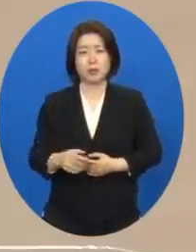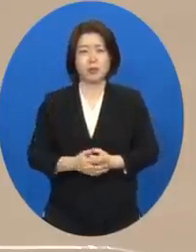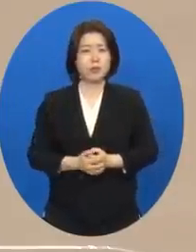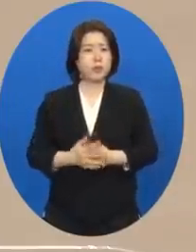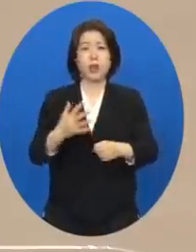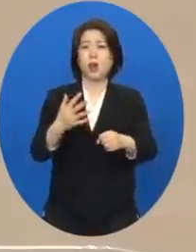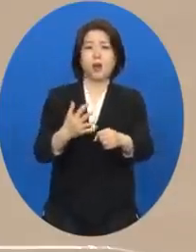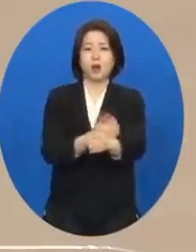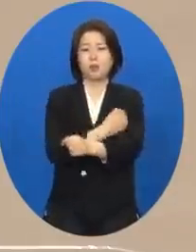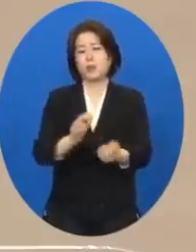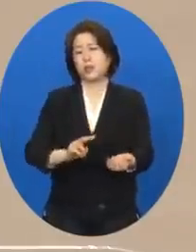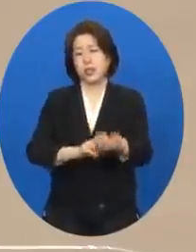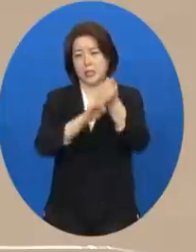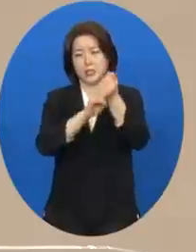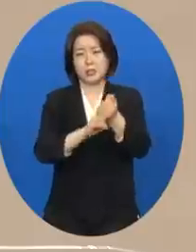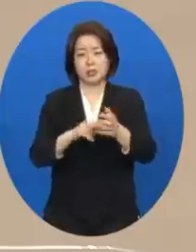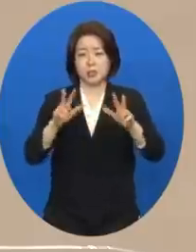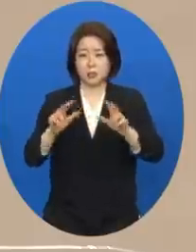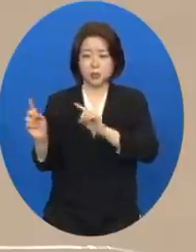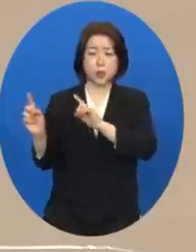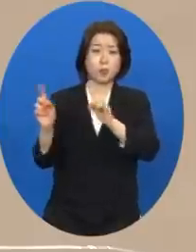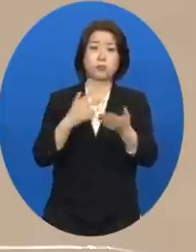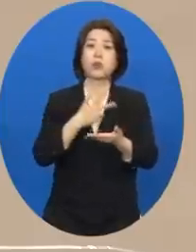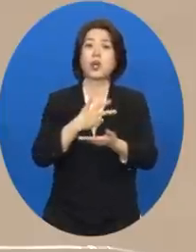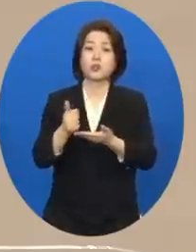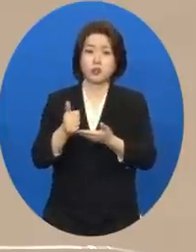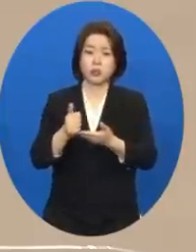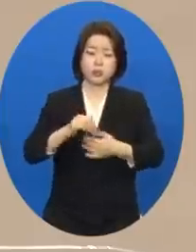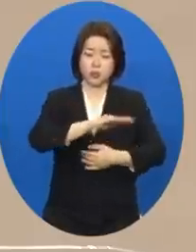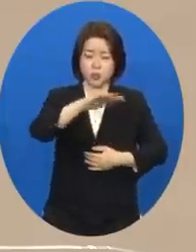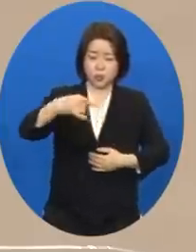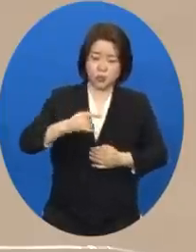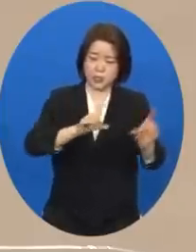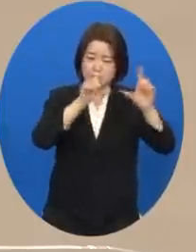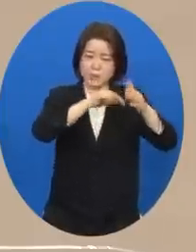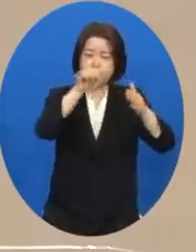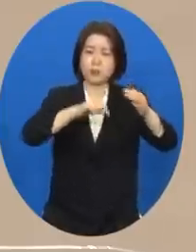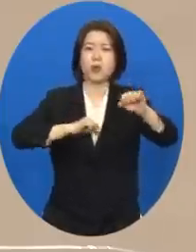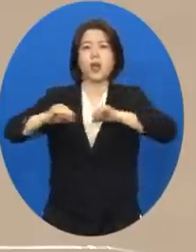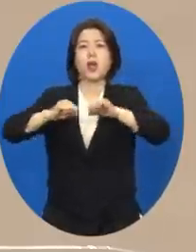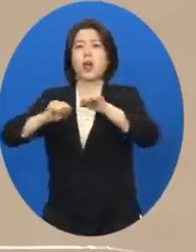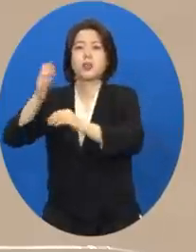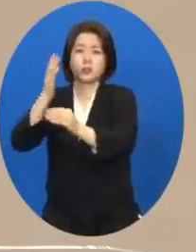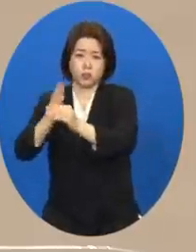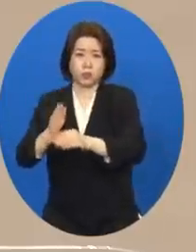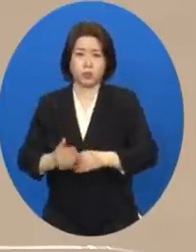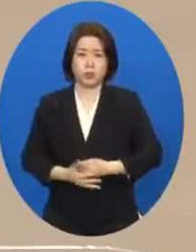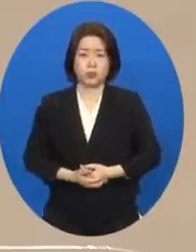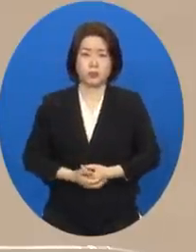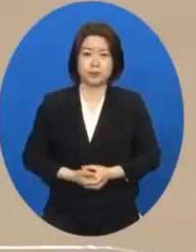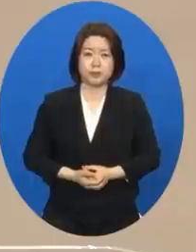엄청난 기적을 지금도 부활의 주님은 우리들의 삶 속에서 행하고 계세요